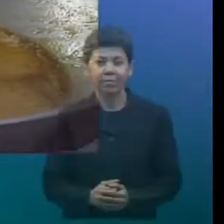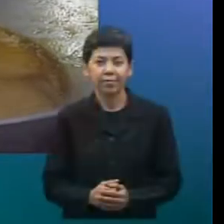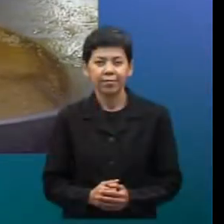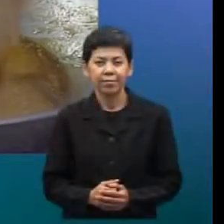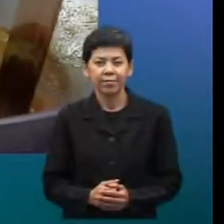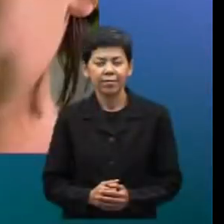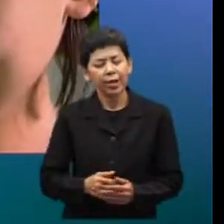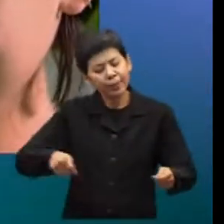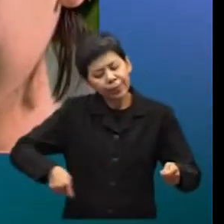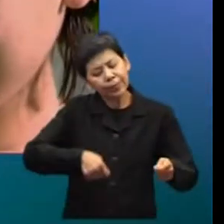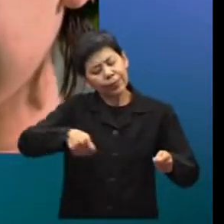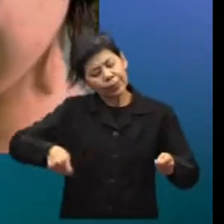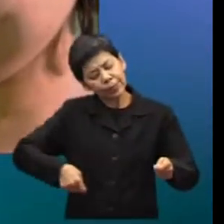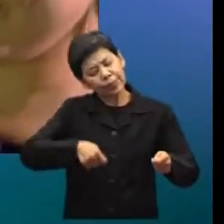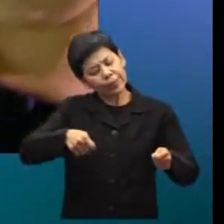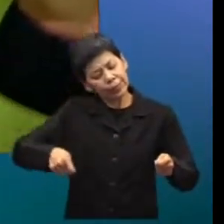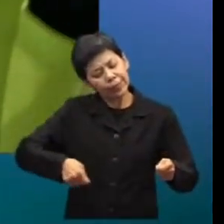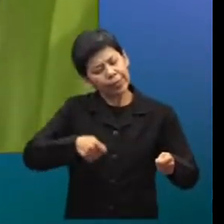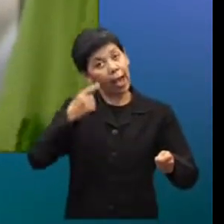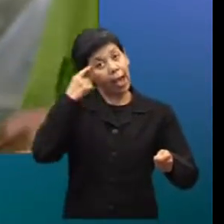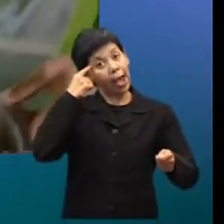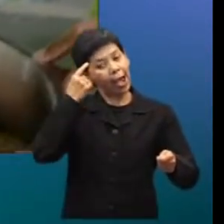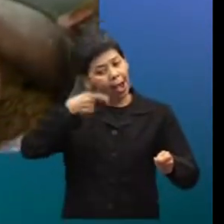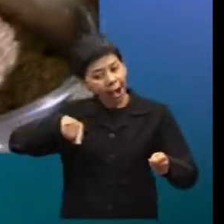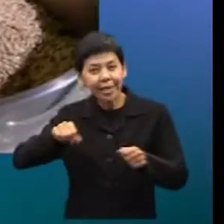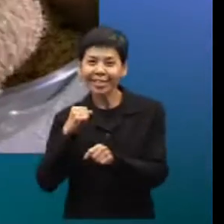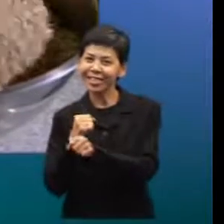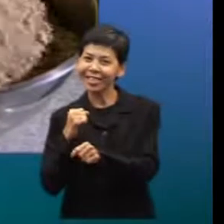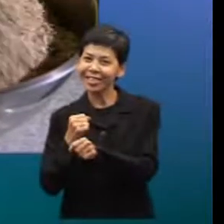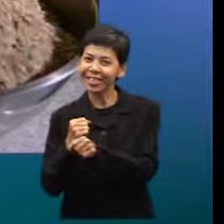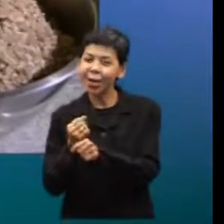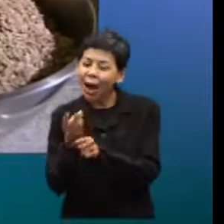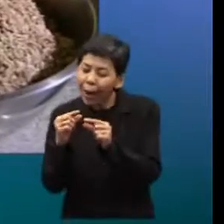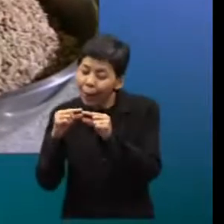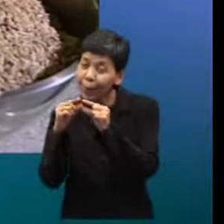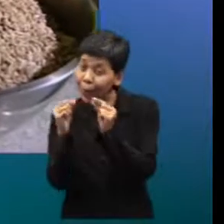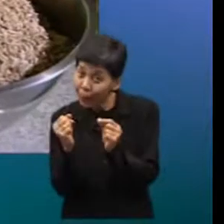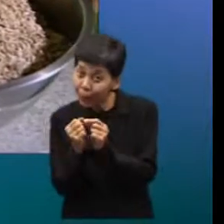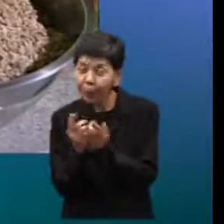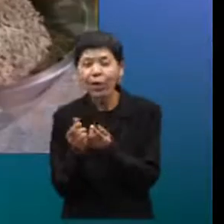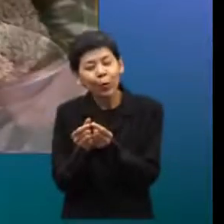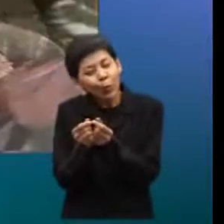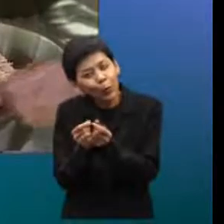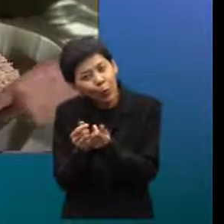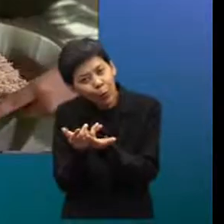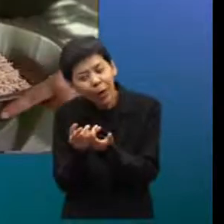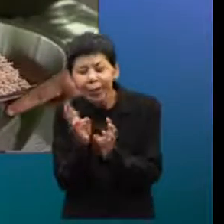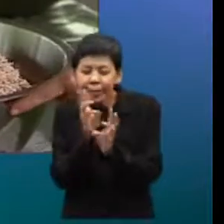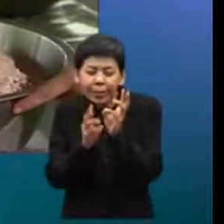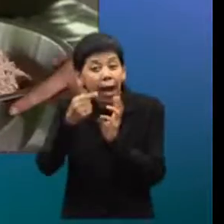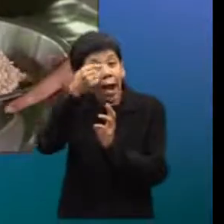ระหว่างที่รอเนี่ยก็จะปล่อยเวลาให้เสียเปล่านะครับหันมาคลุกข้าวเม่าคั่วถั่วลิสงคั่วงาดำ